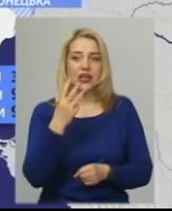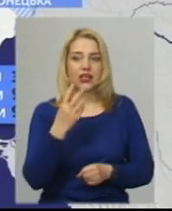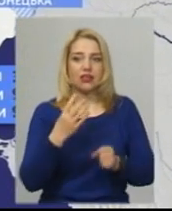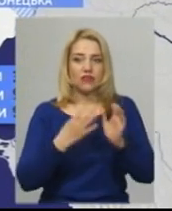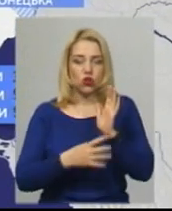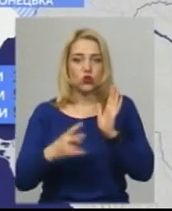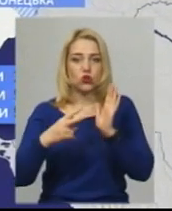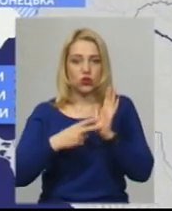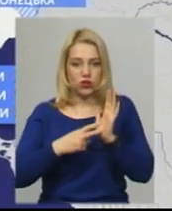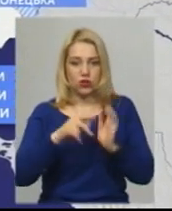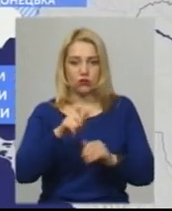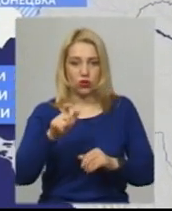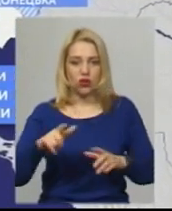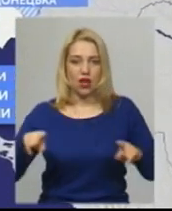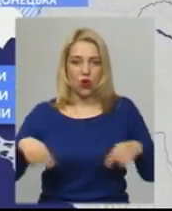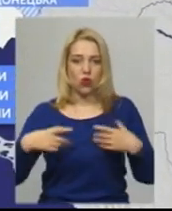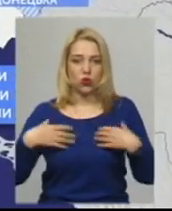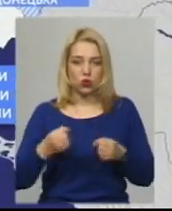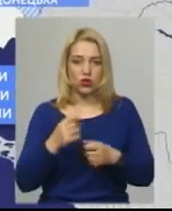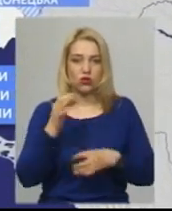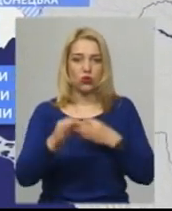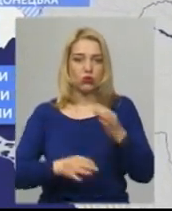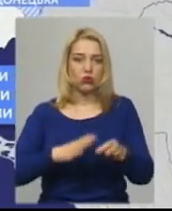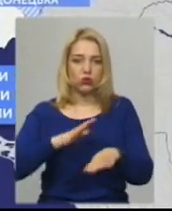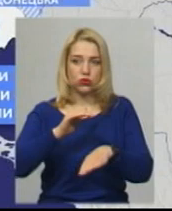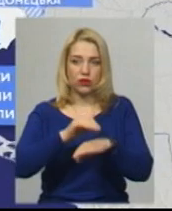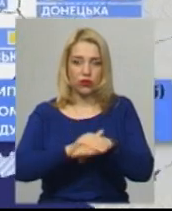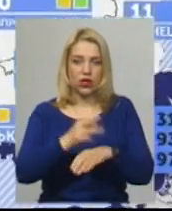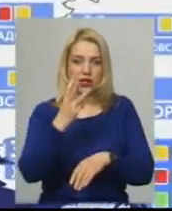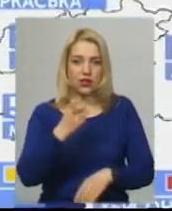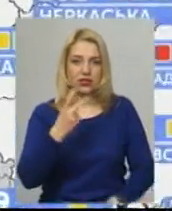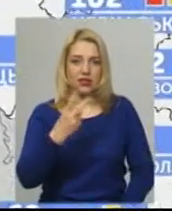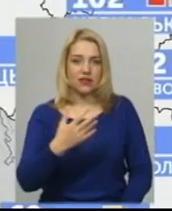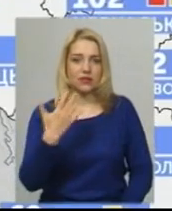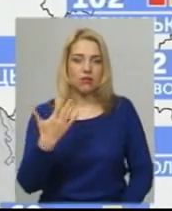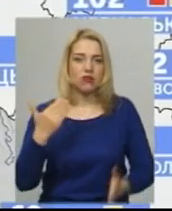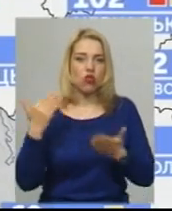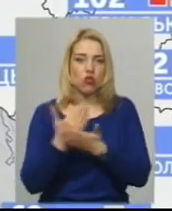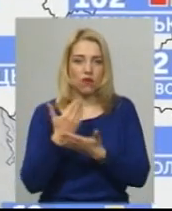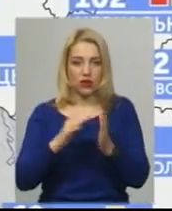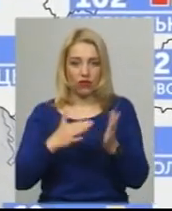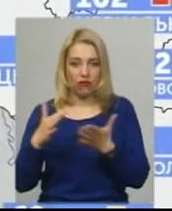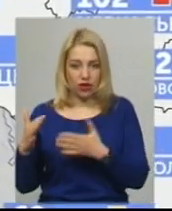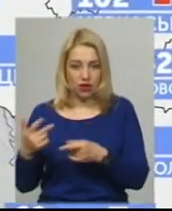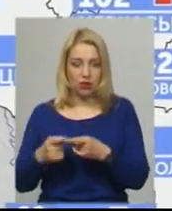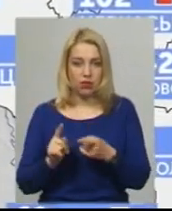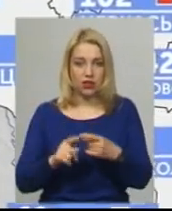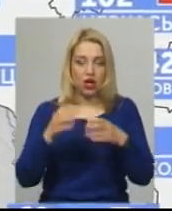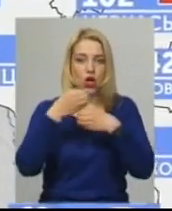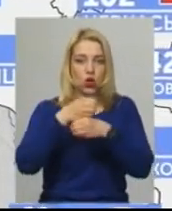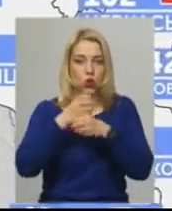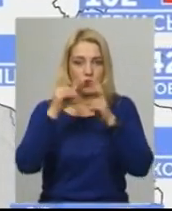97 пацієнтів одужало. За добу було зафіксовано 325 нових випадків. Дослідження проводилися